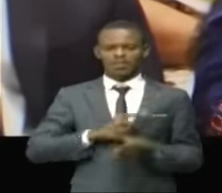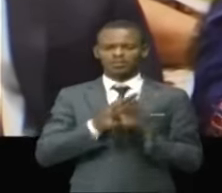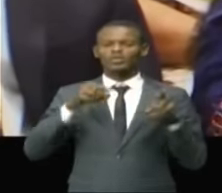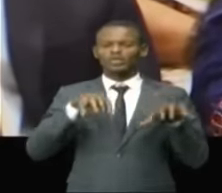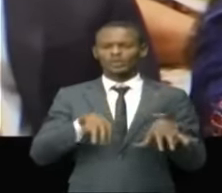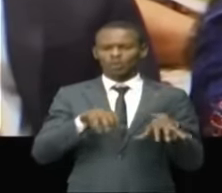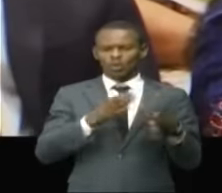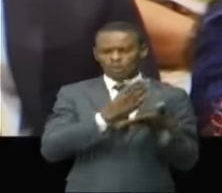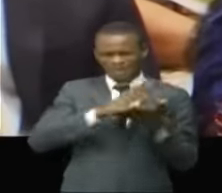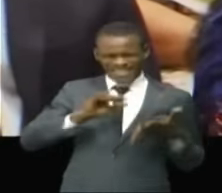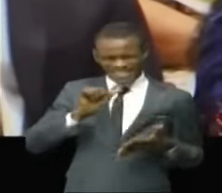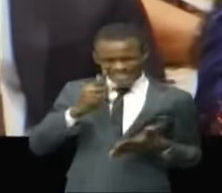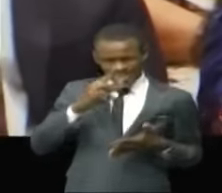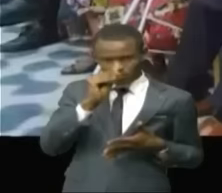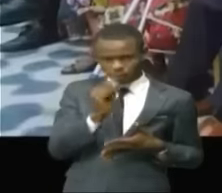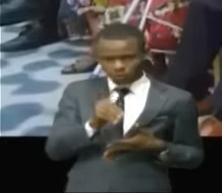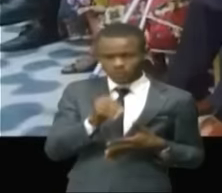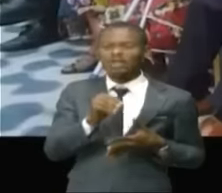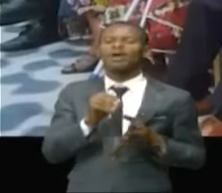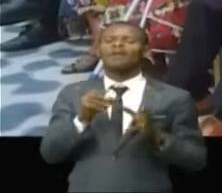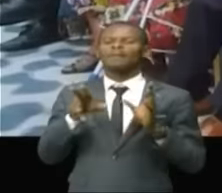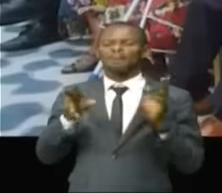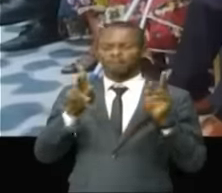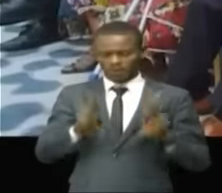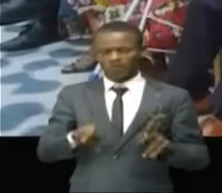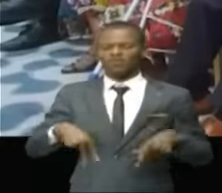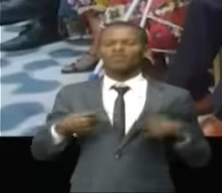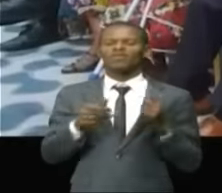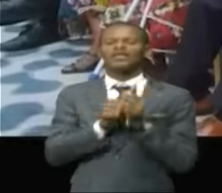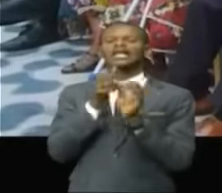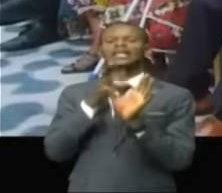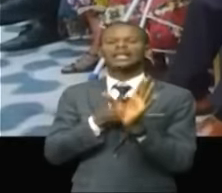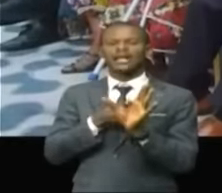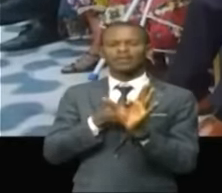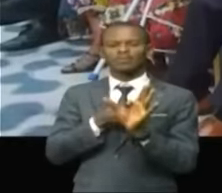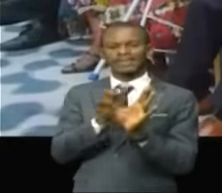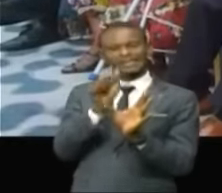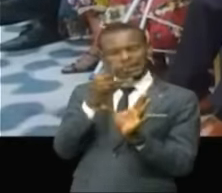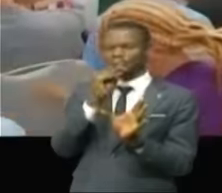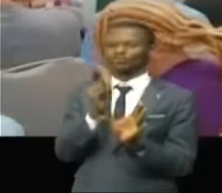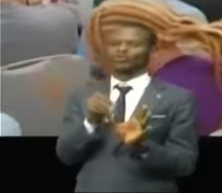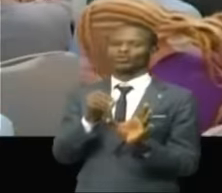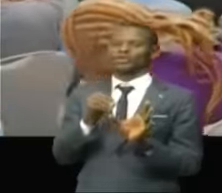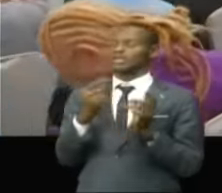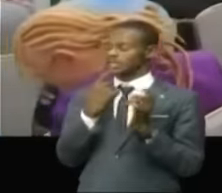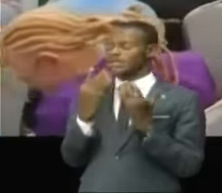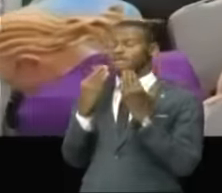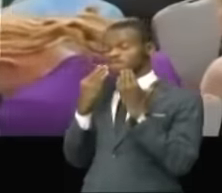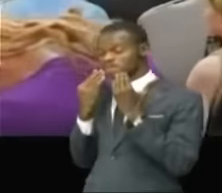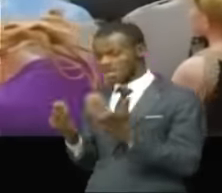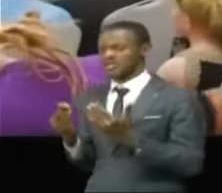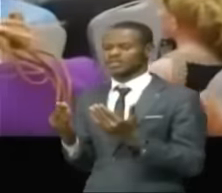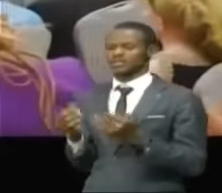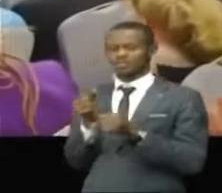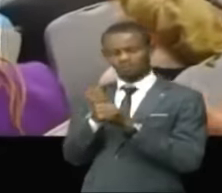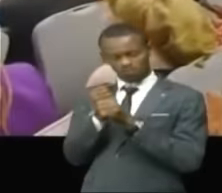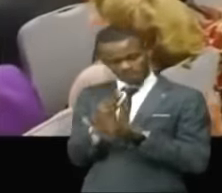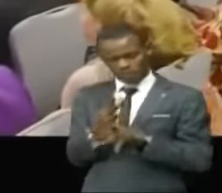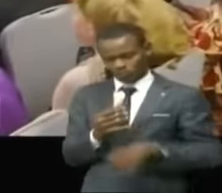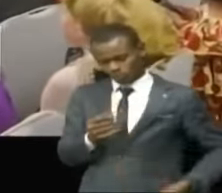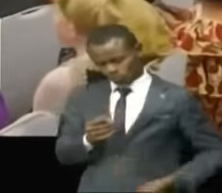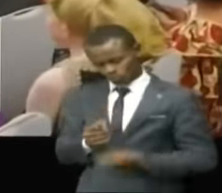avec handicap, vous dit merci et se mobilise pour soutenir la poursuite de votre vision novatrice.